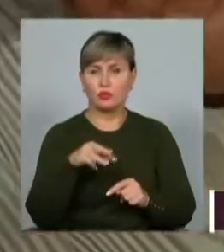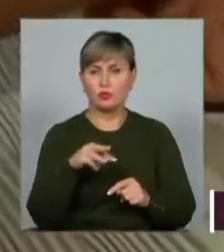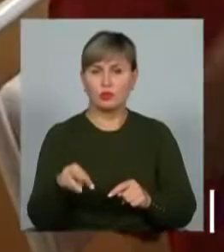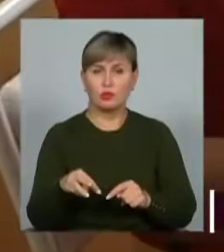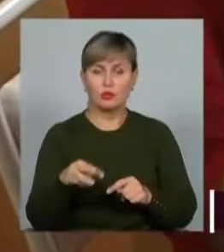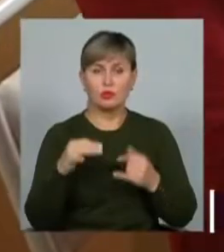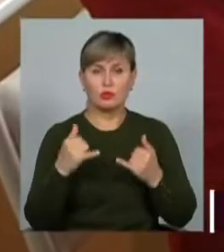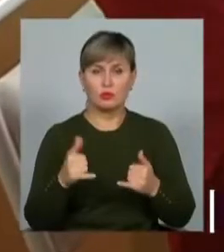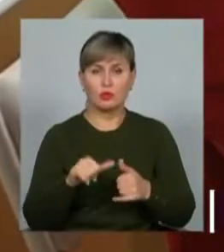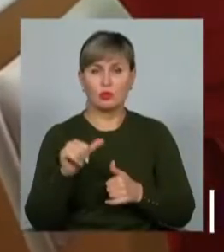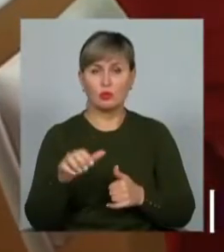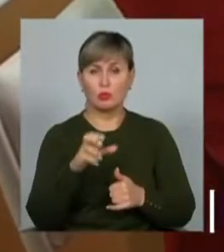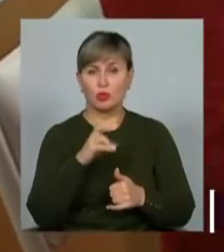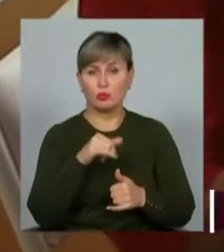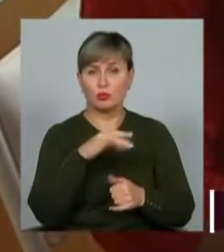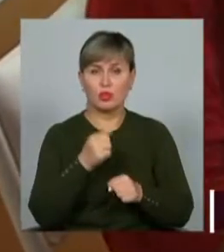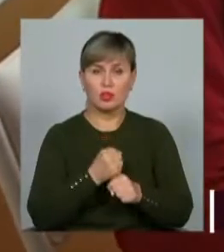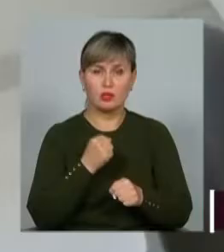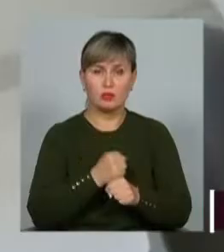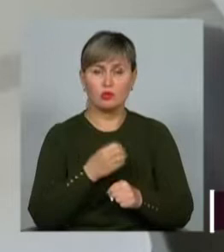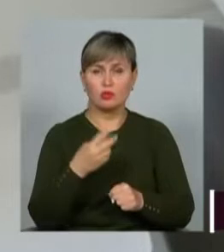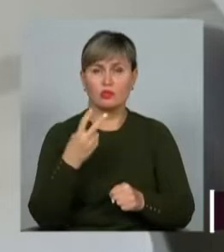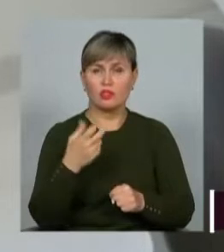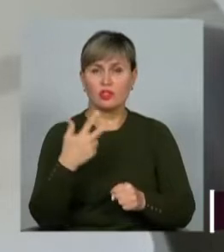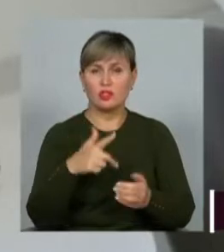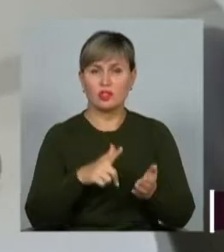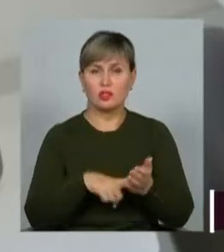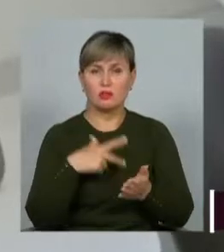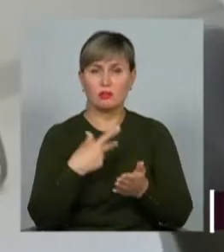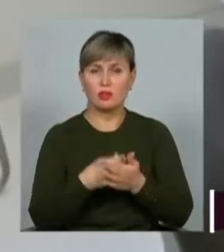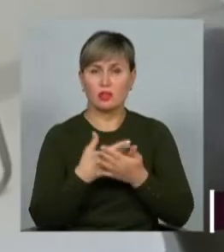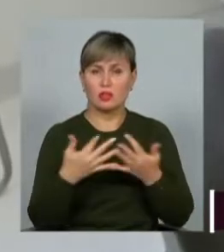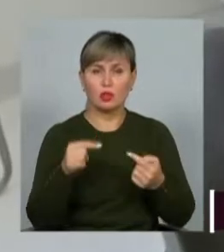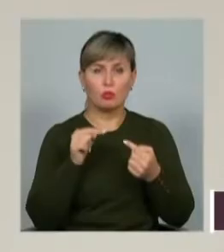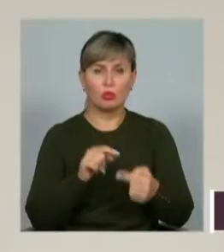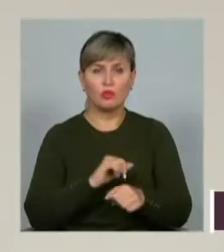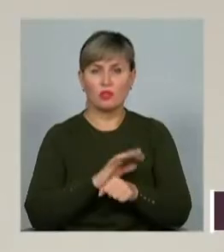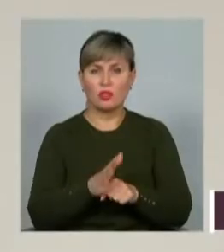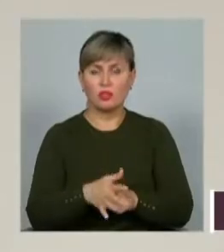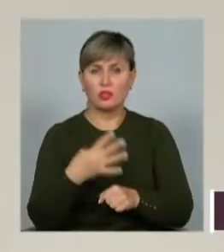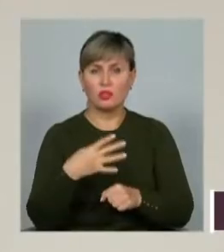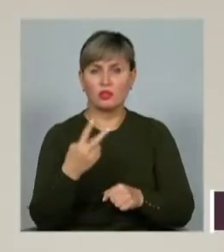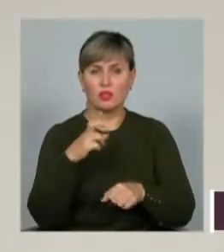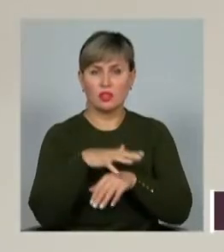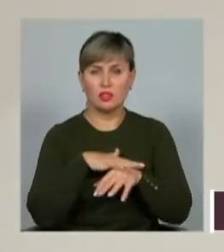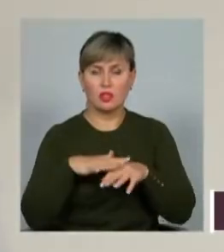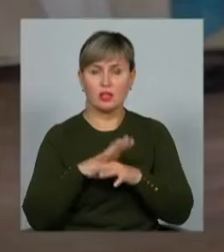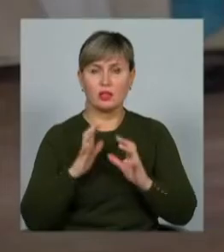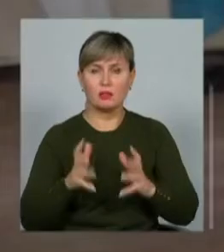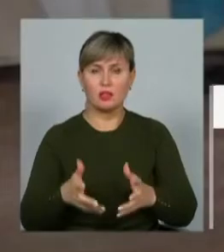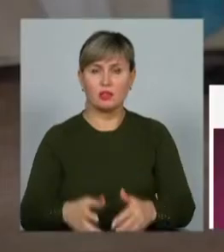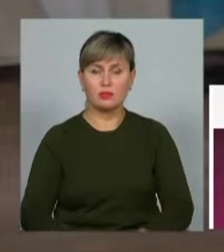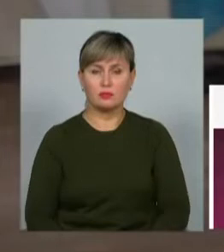тем, на сегодня, помимо «Спутник Ви», разрабатывается 237 вакцин-кандидатов против коронавируса в 42 странах мира.